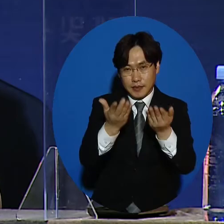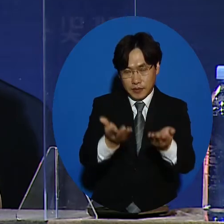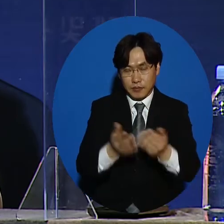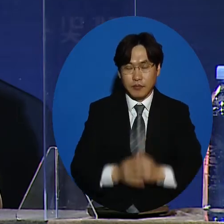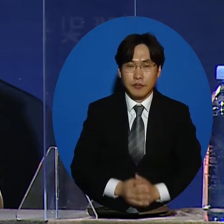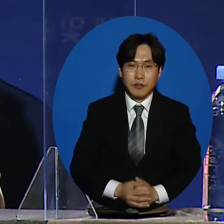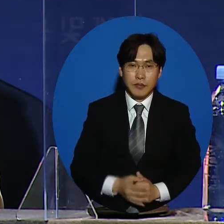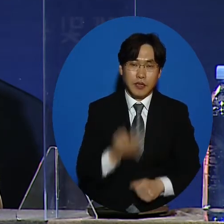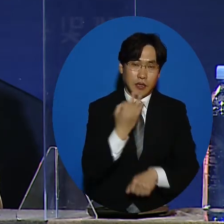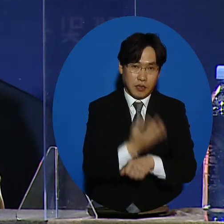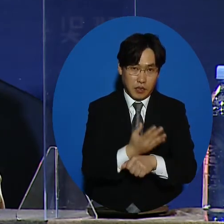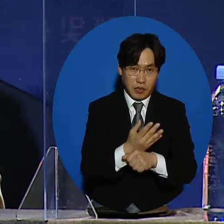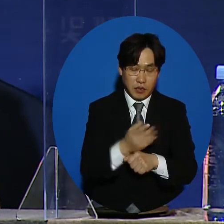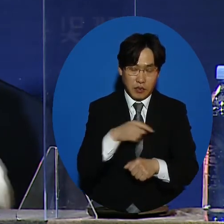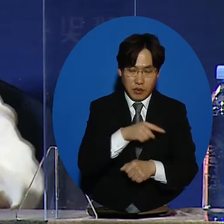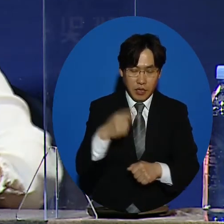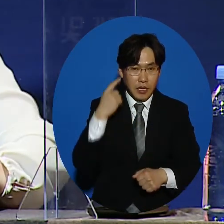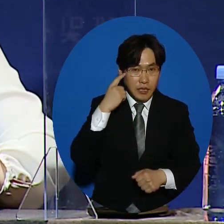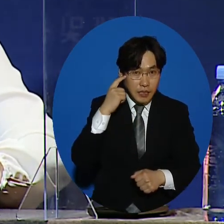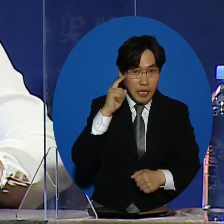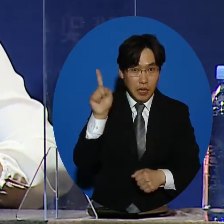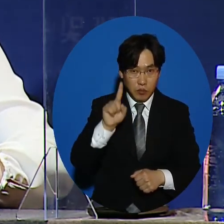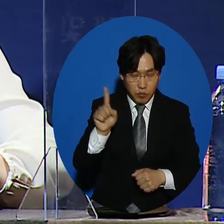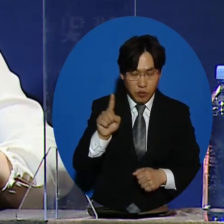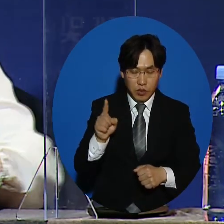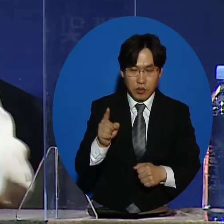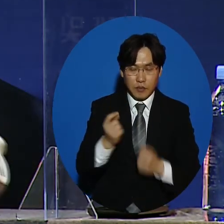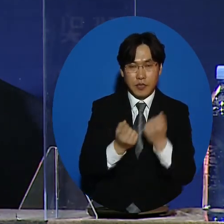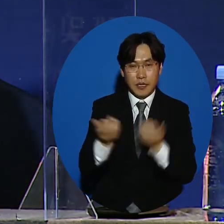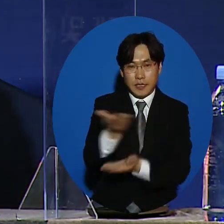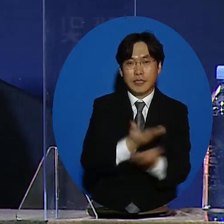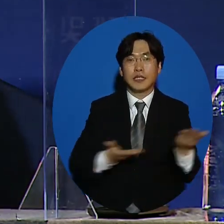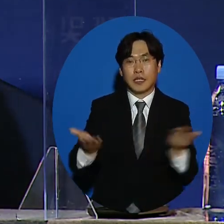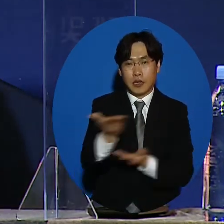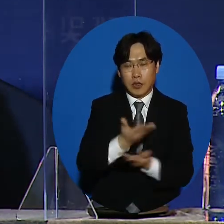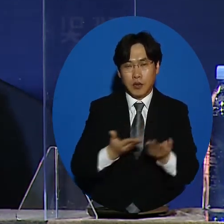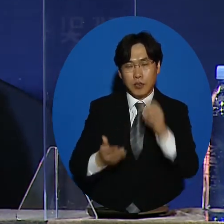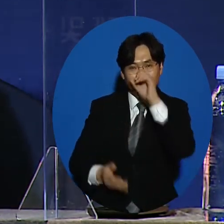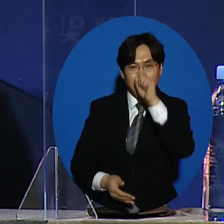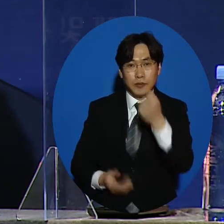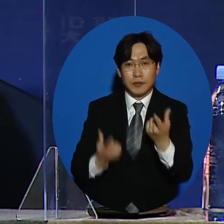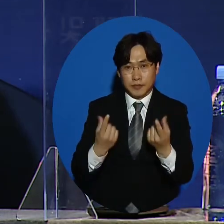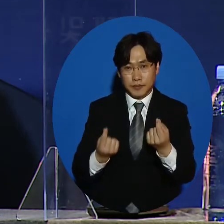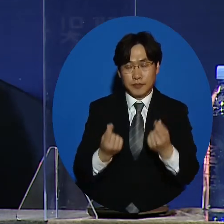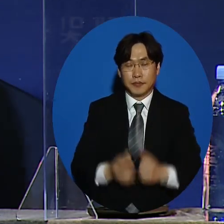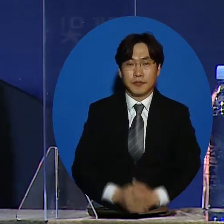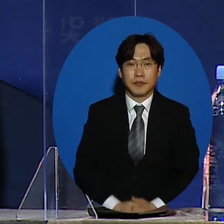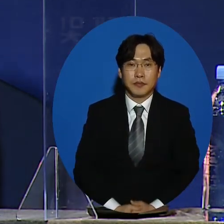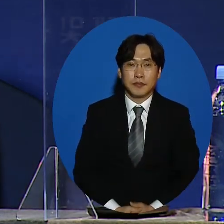그래서 간단하게나마 저의 생각을 이제 여러분들과 좀 나눴으면 좋겠습니다.